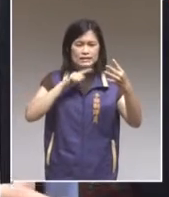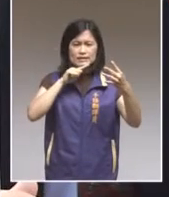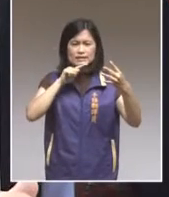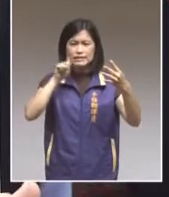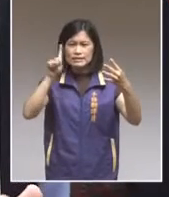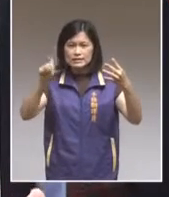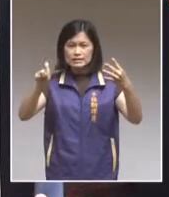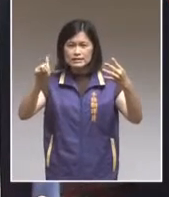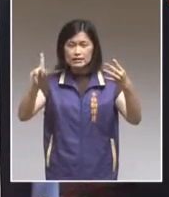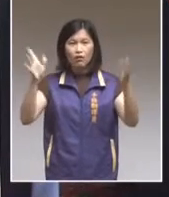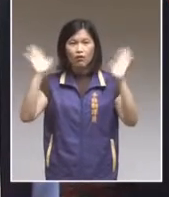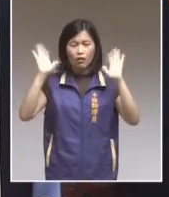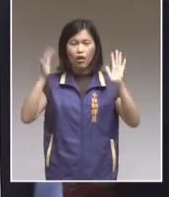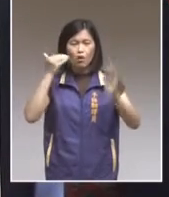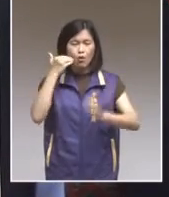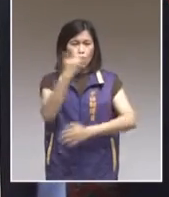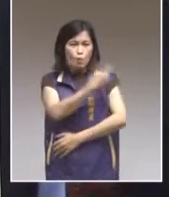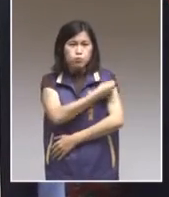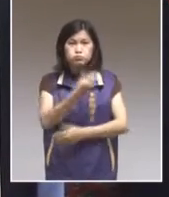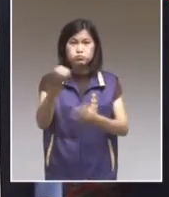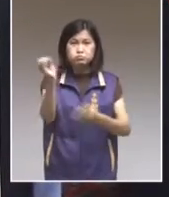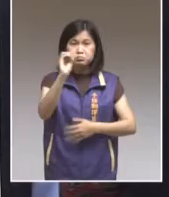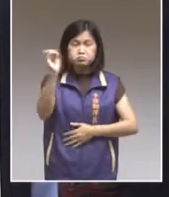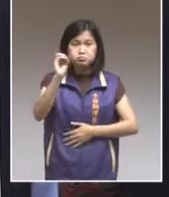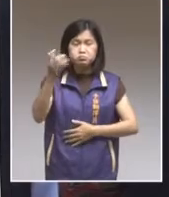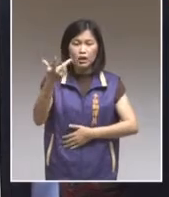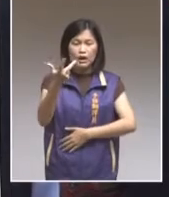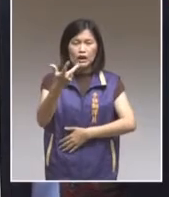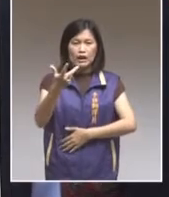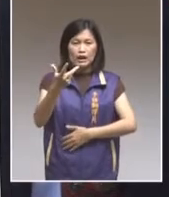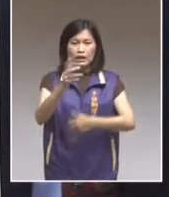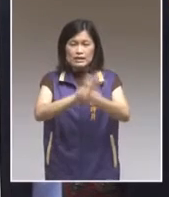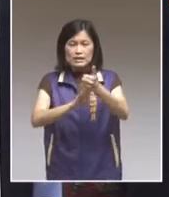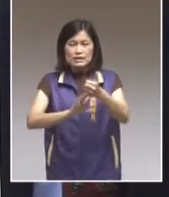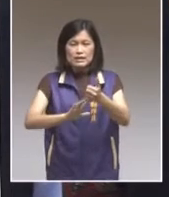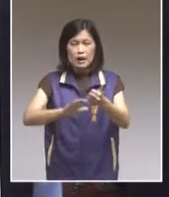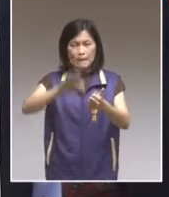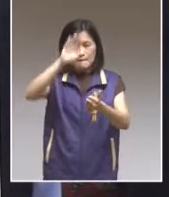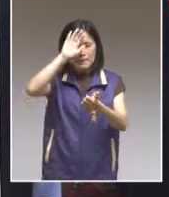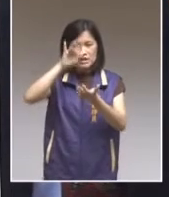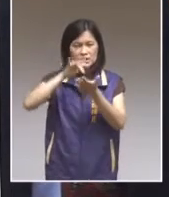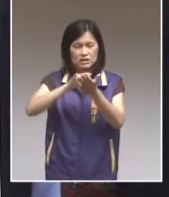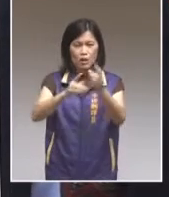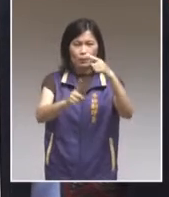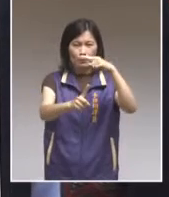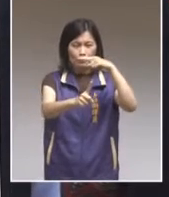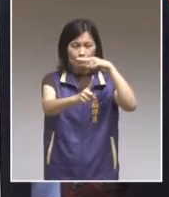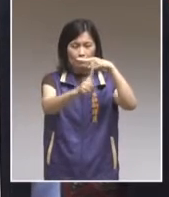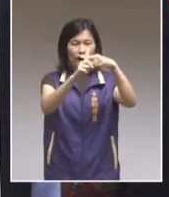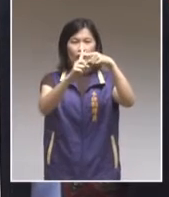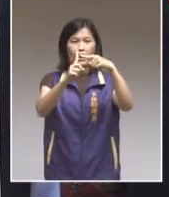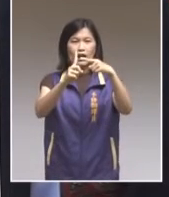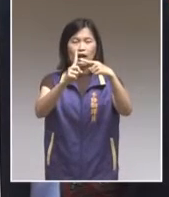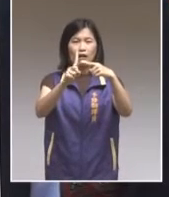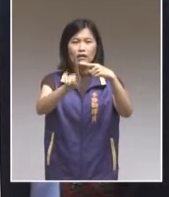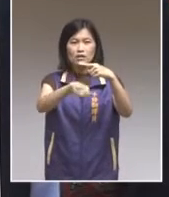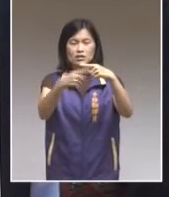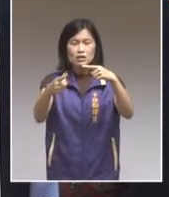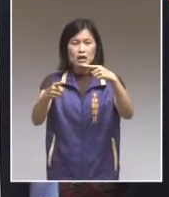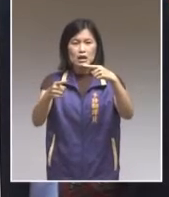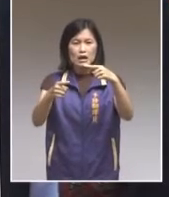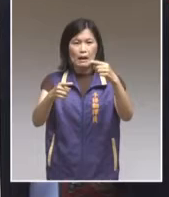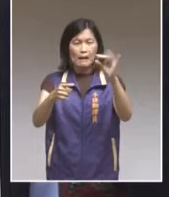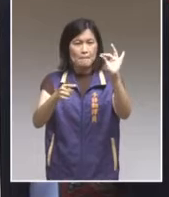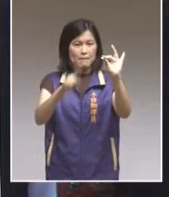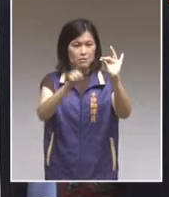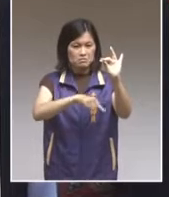儿童如果没有打疫苗，他得到COVID-19 确诊之后，有100个里面就